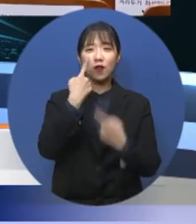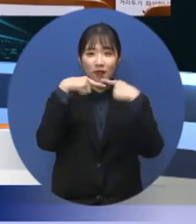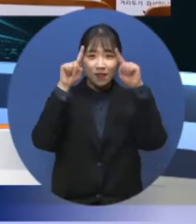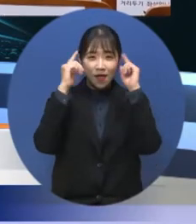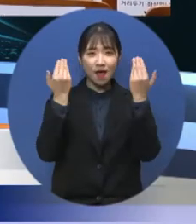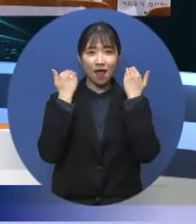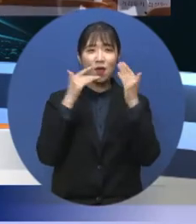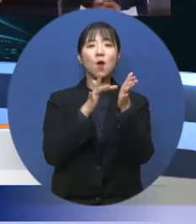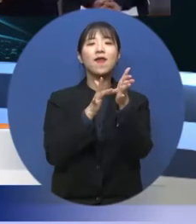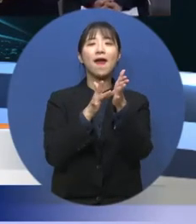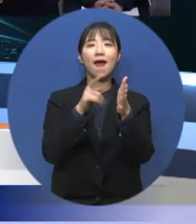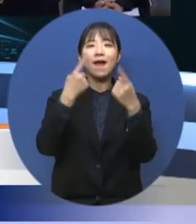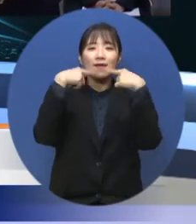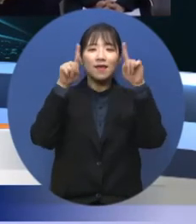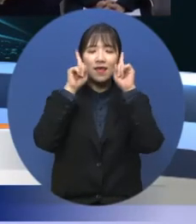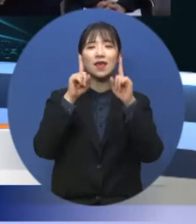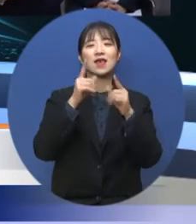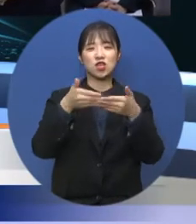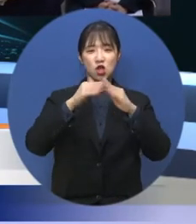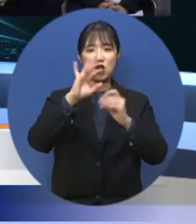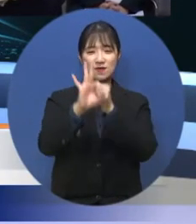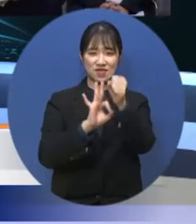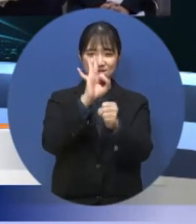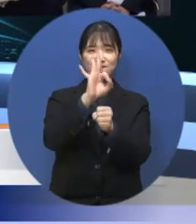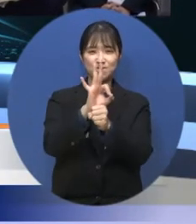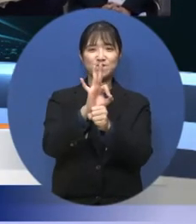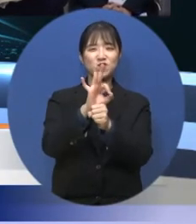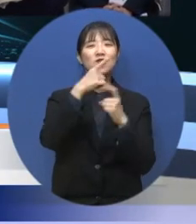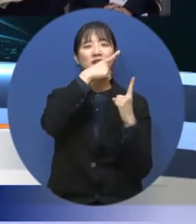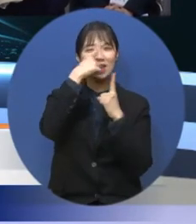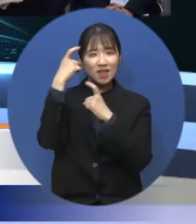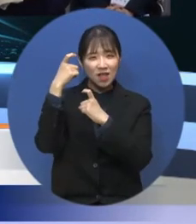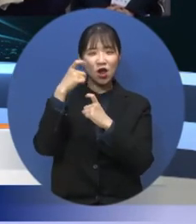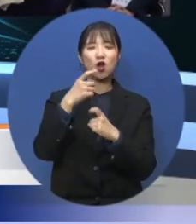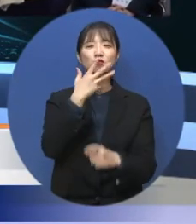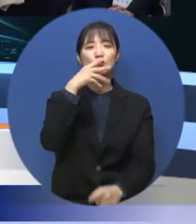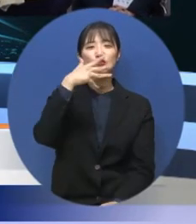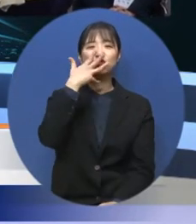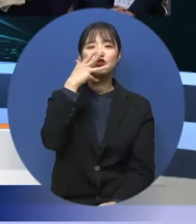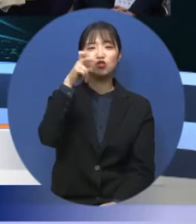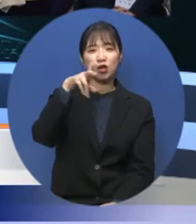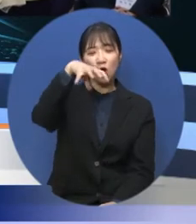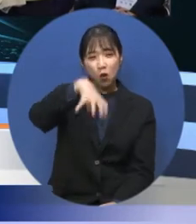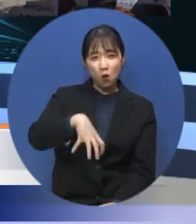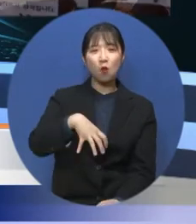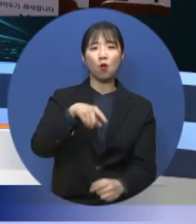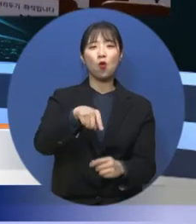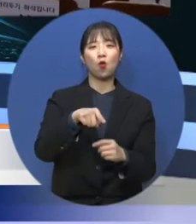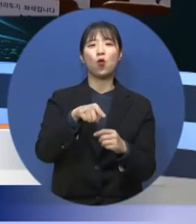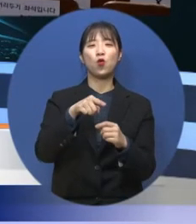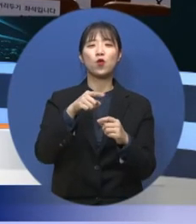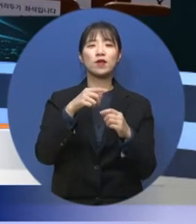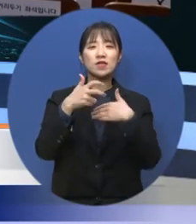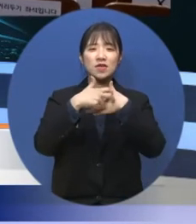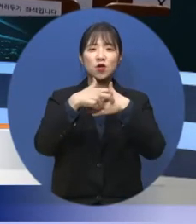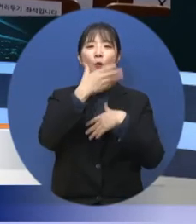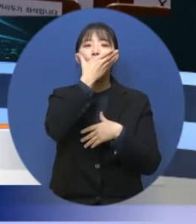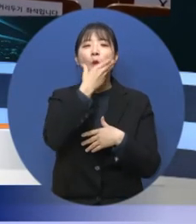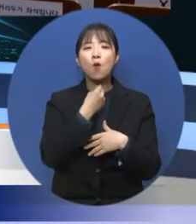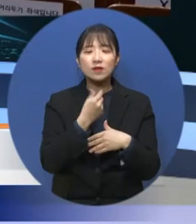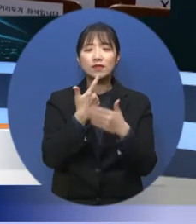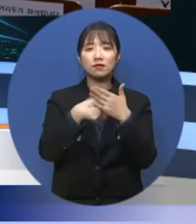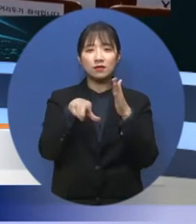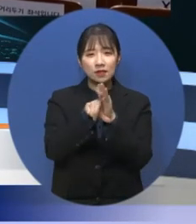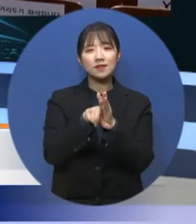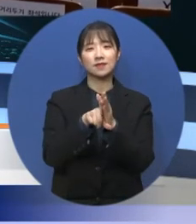설립 10주년을 기념하며 순천 시민의 의료복지 실현을 위한 의지를 다지는 심포지엄을 열었습니다. 현장에